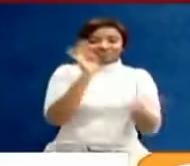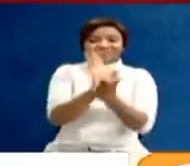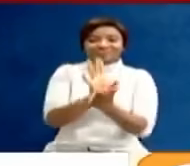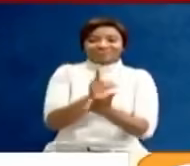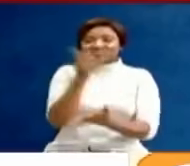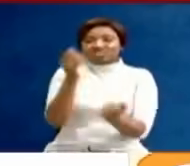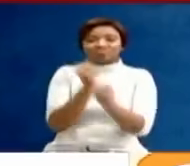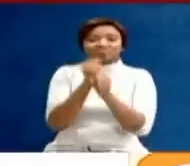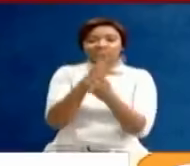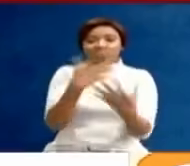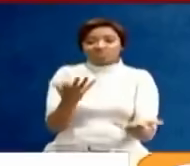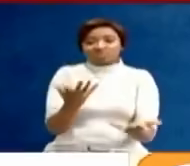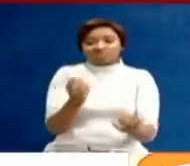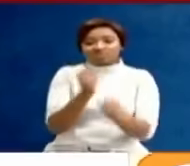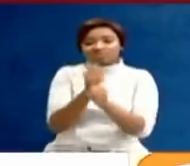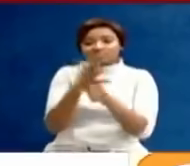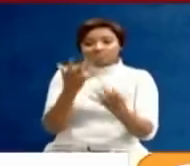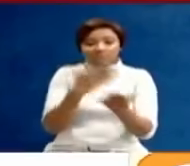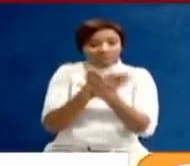Atafanya nini?